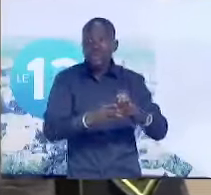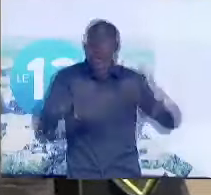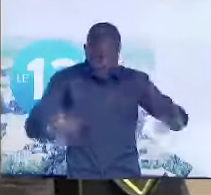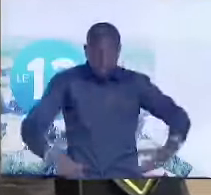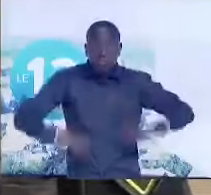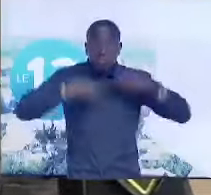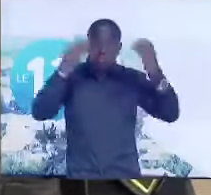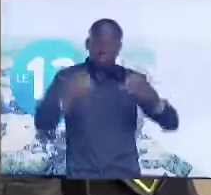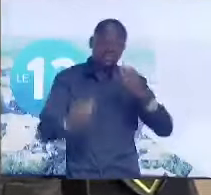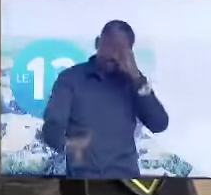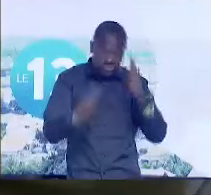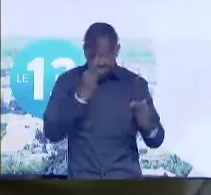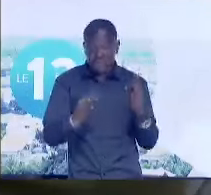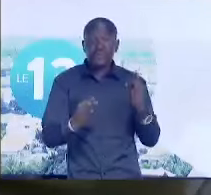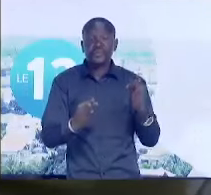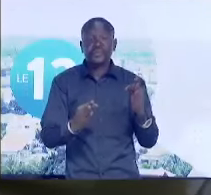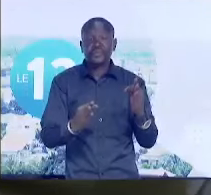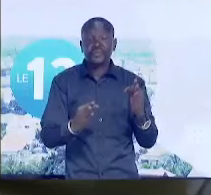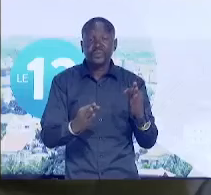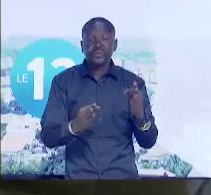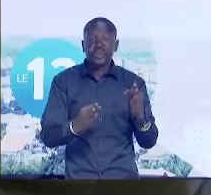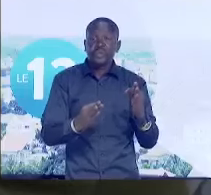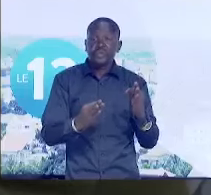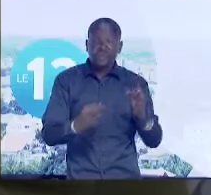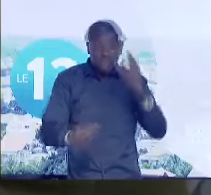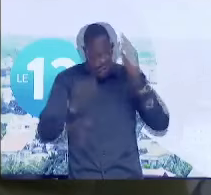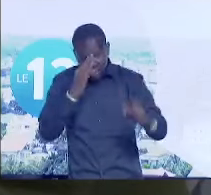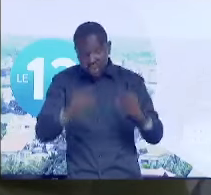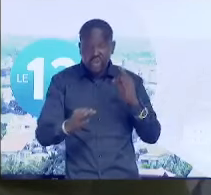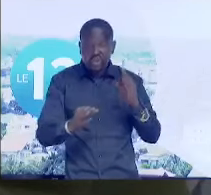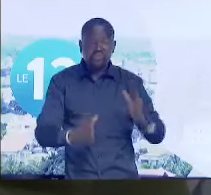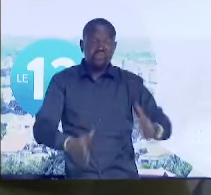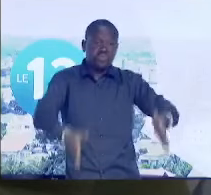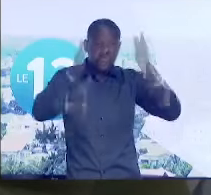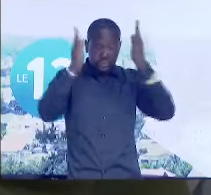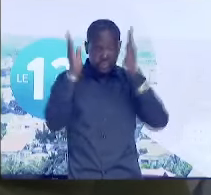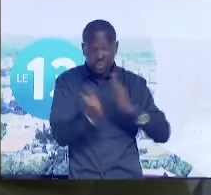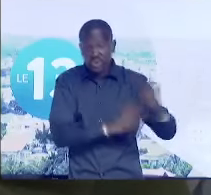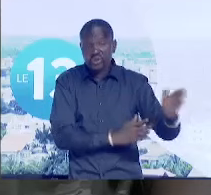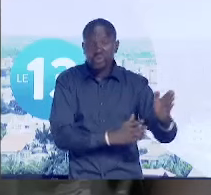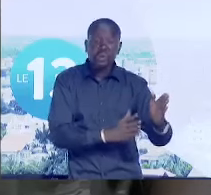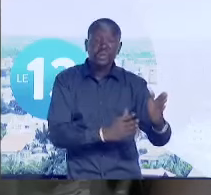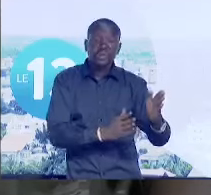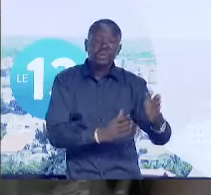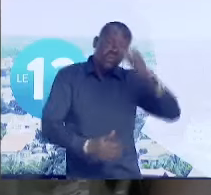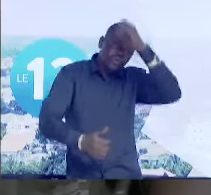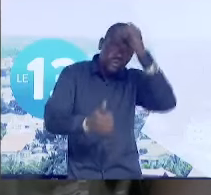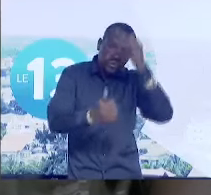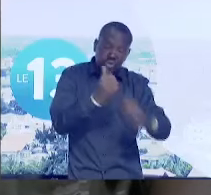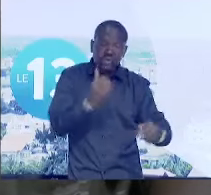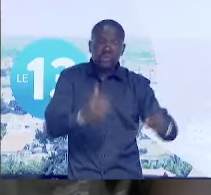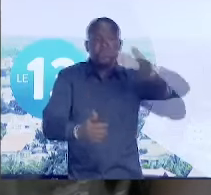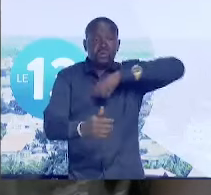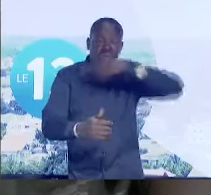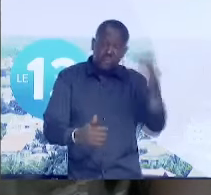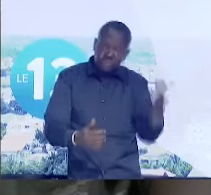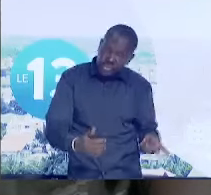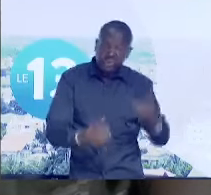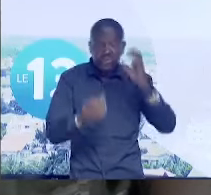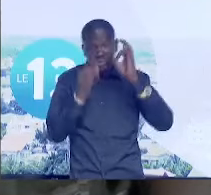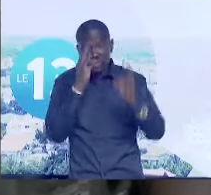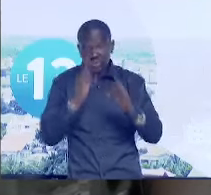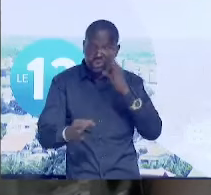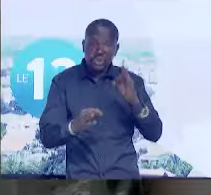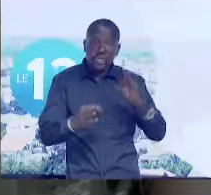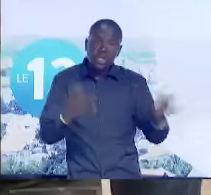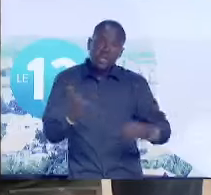les juridictions. Et quand nous allons en juridiction sans être préparés, il est évident que nous perdons des procès. Ce sont des ressources que